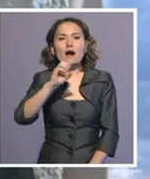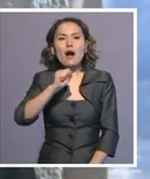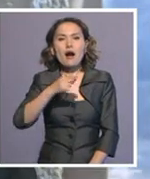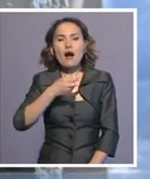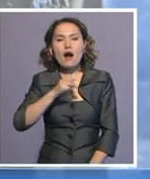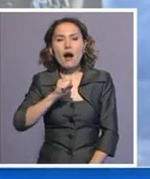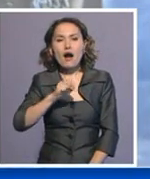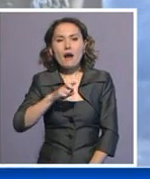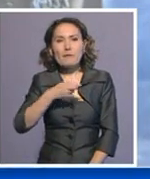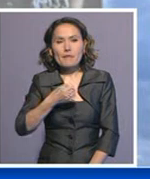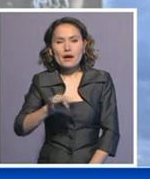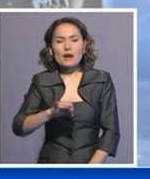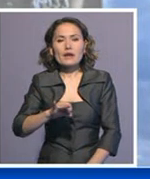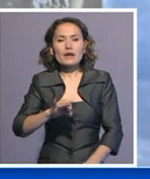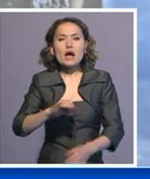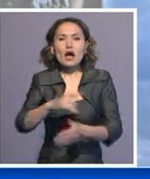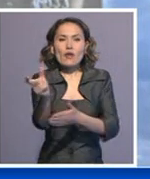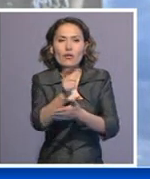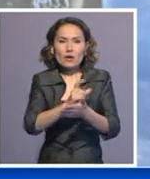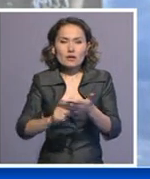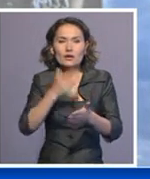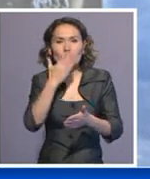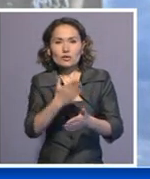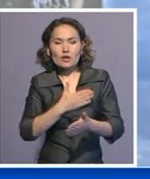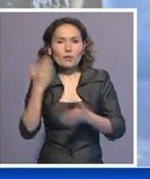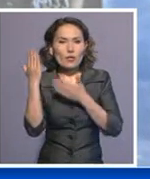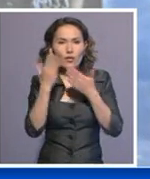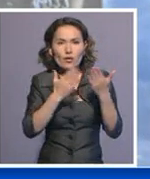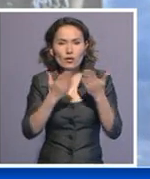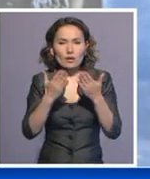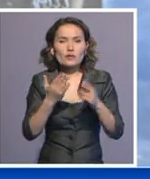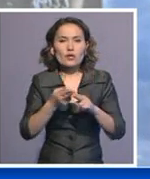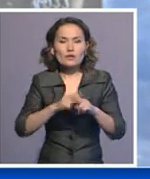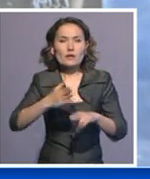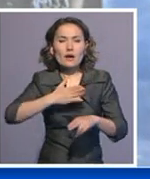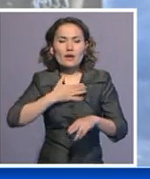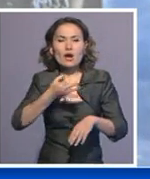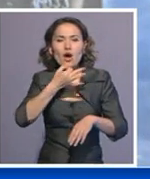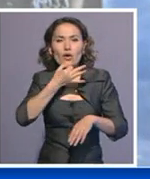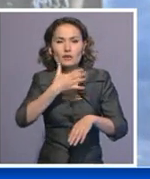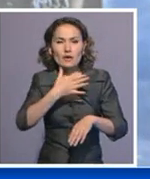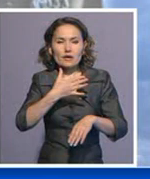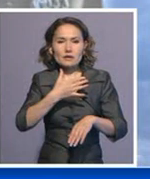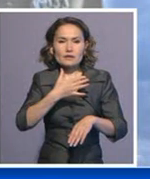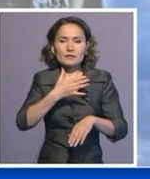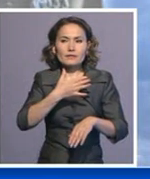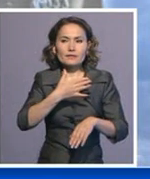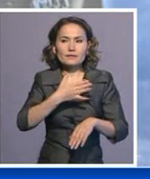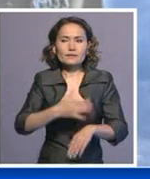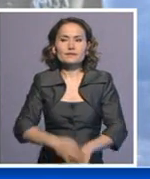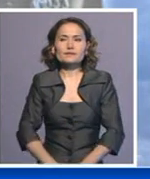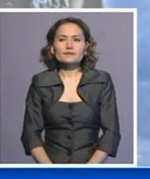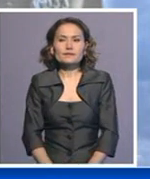болдым. Қазақстанның үлкен сана сезімі, үлкен